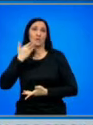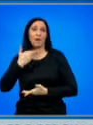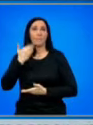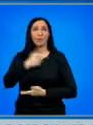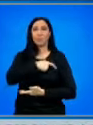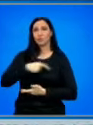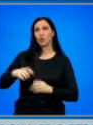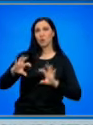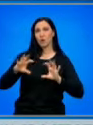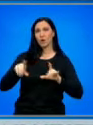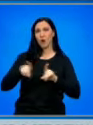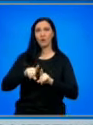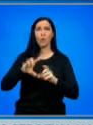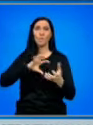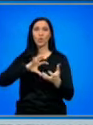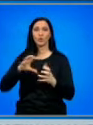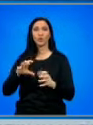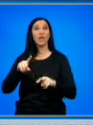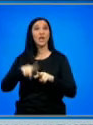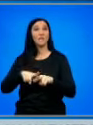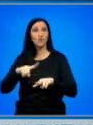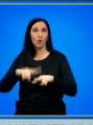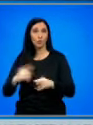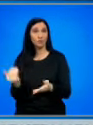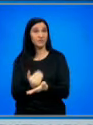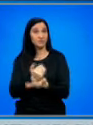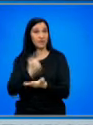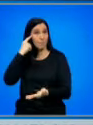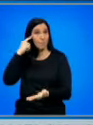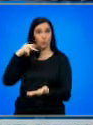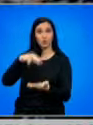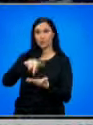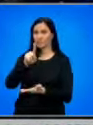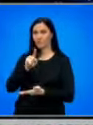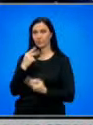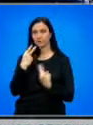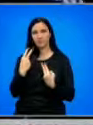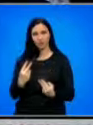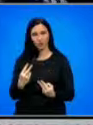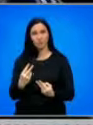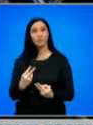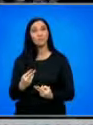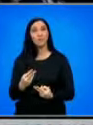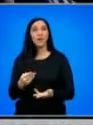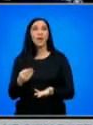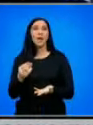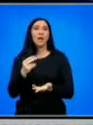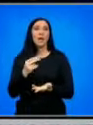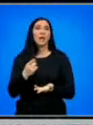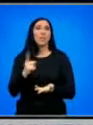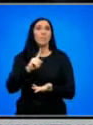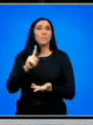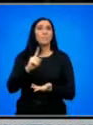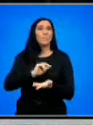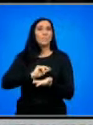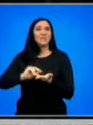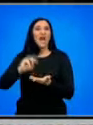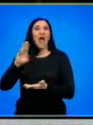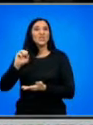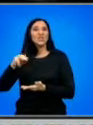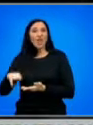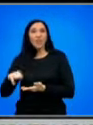като политически. Иво Никодимов събра позициите по казуса, вижте. Хем писаха шат, обаче не е било шат.